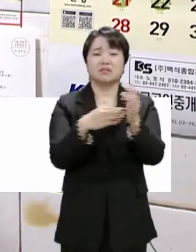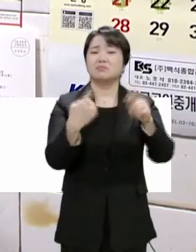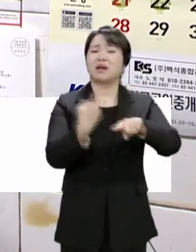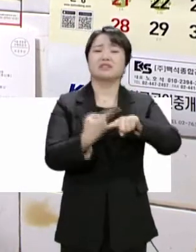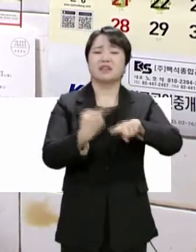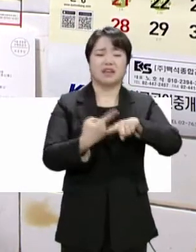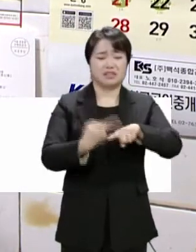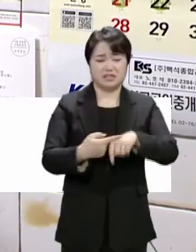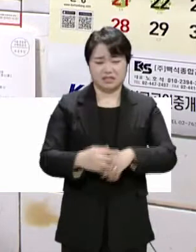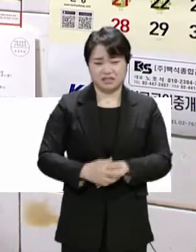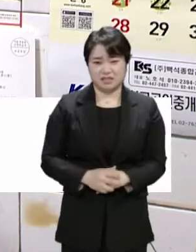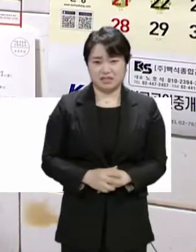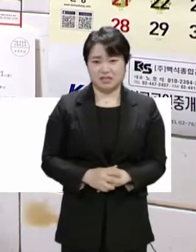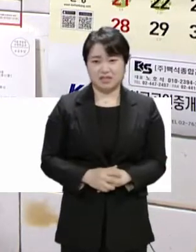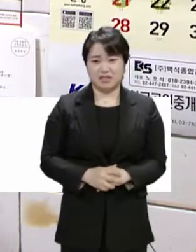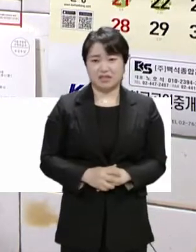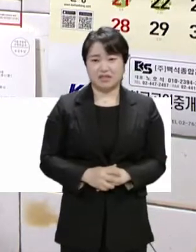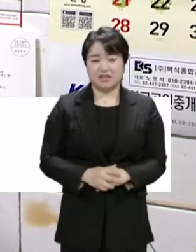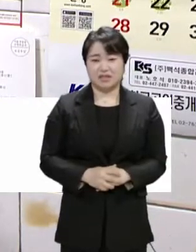거나 마찬가지라겠어요.